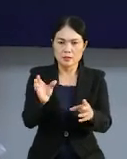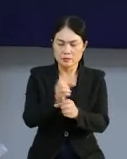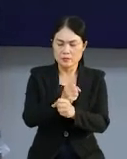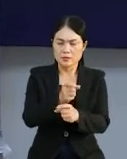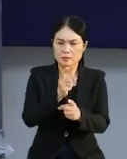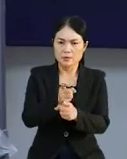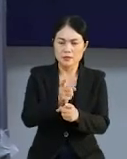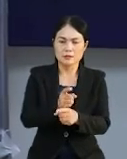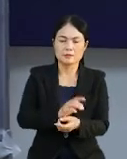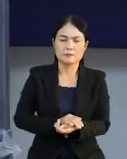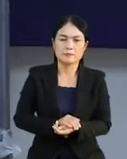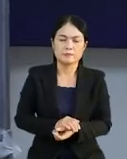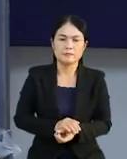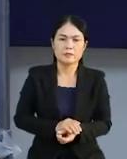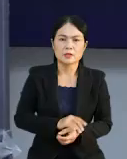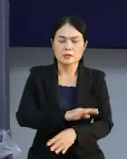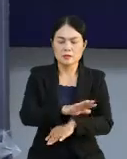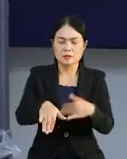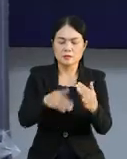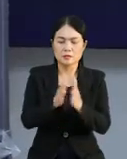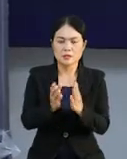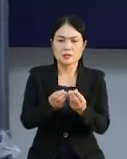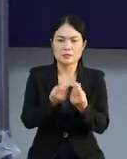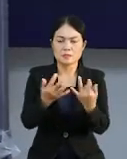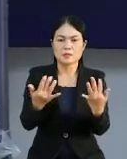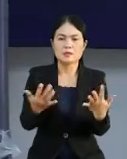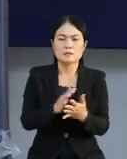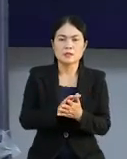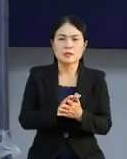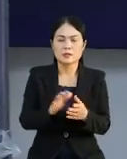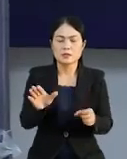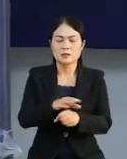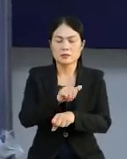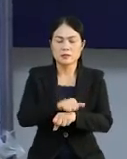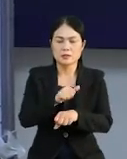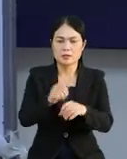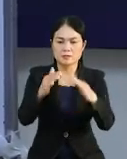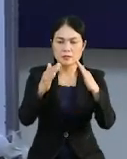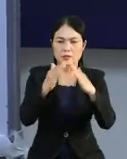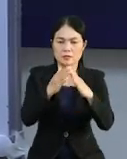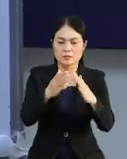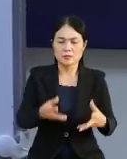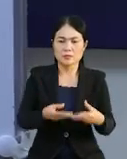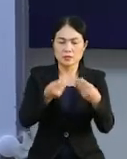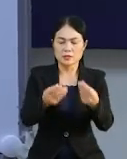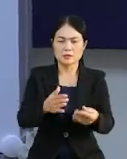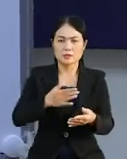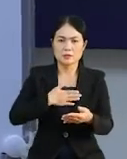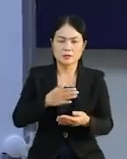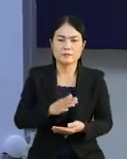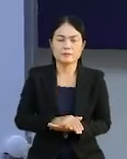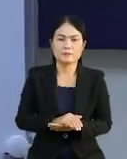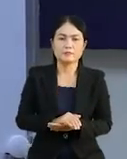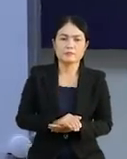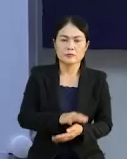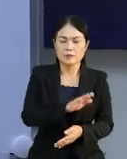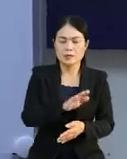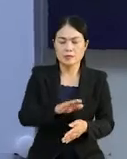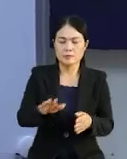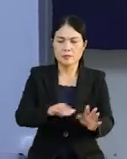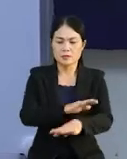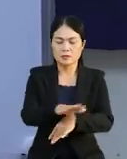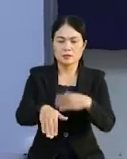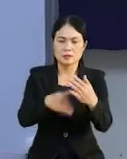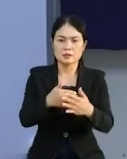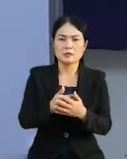trầm trâu chả ở con trán sầm rập ca bồng bên cái cà phê ao nè kêu con từng ngọc